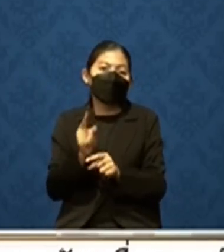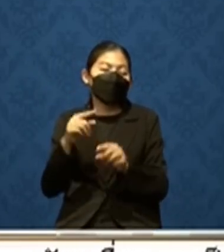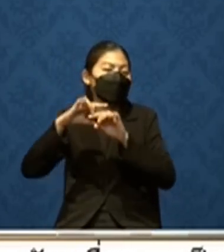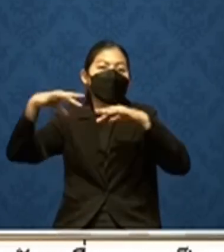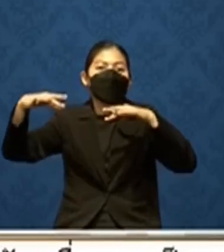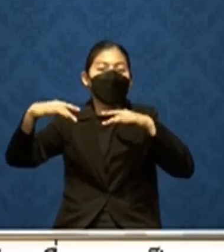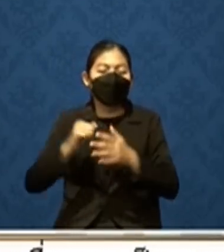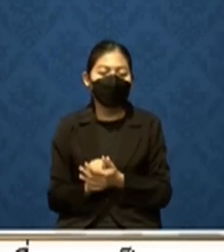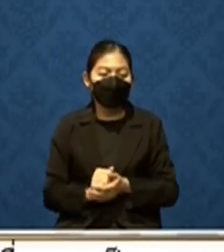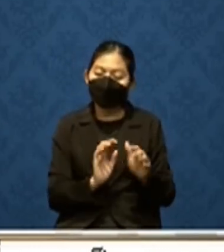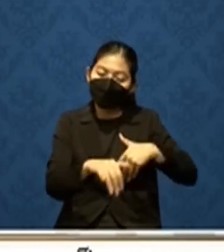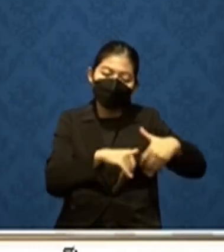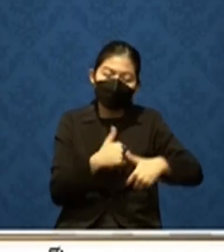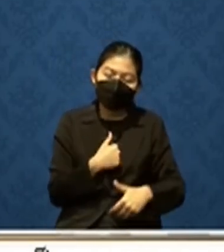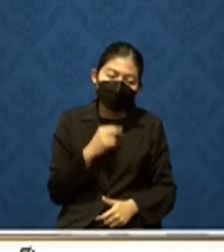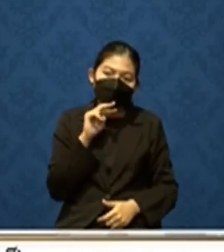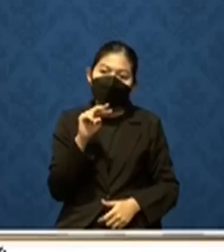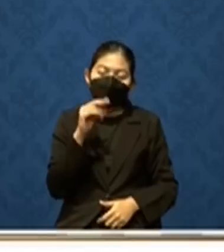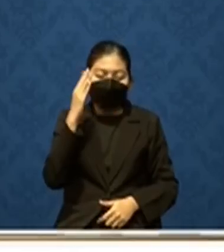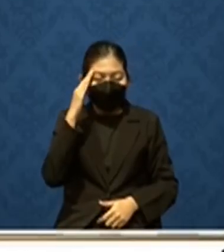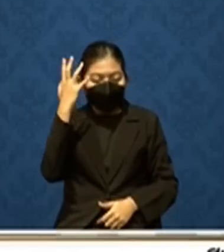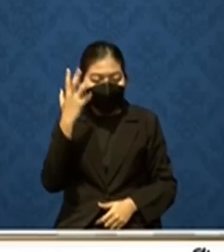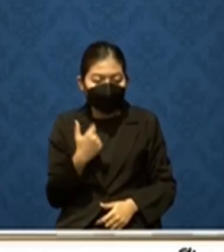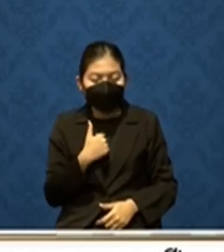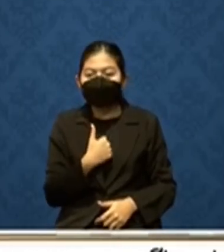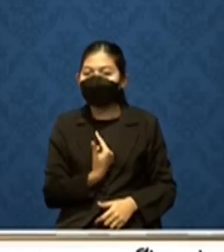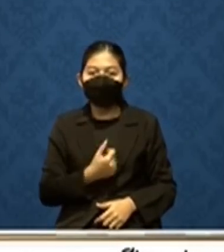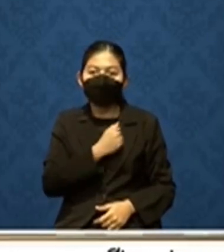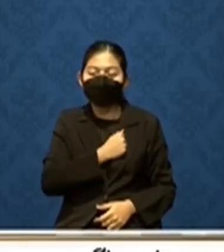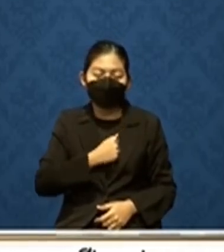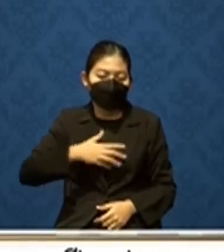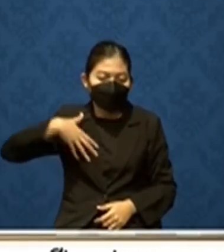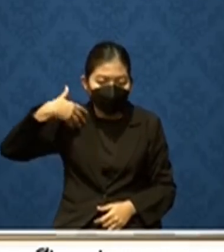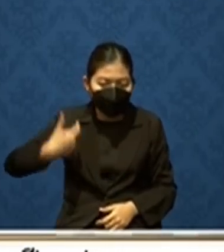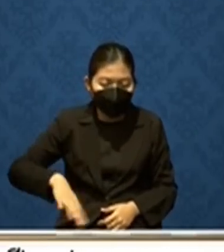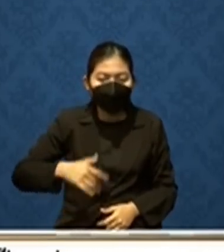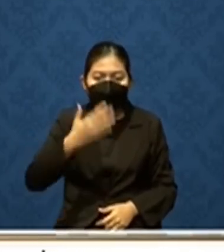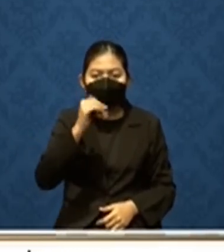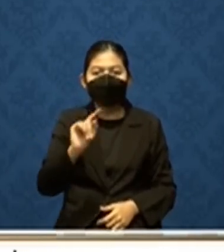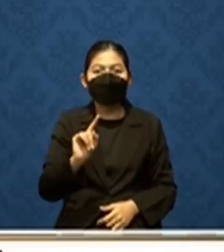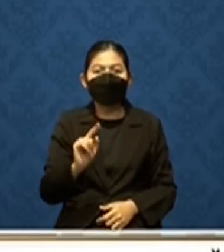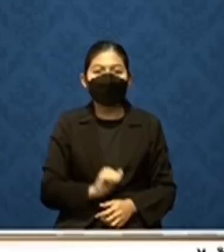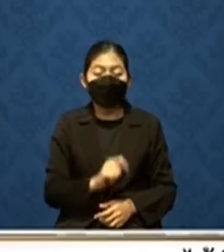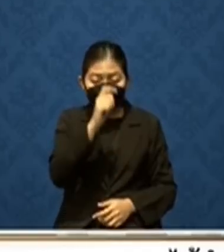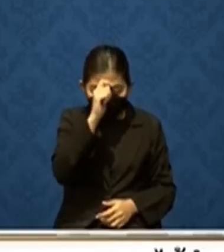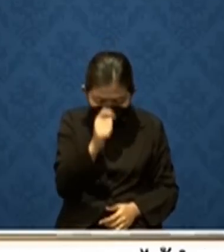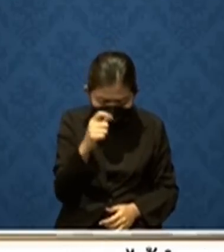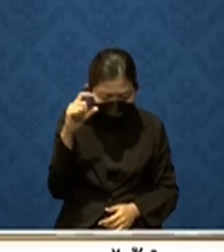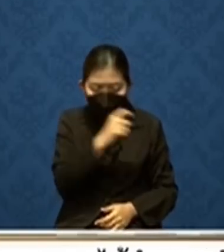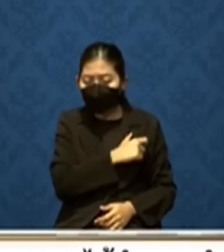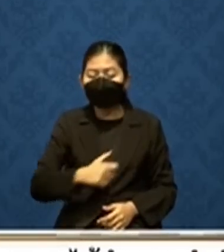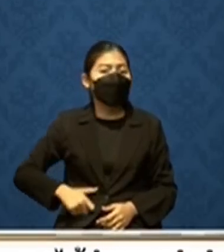เราทนไม่ได้กลับมากล่าวหาคนที่เห็นต่างว่าเป็นคนที่ไม่จงรักภักดี